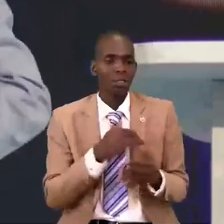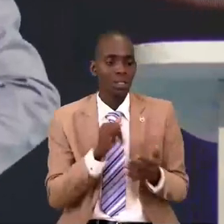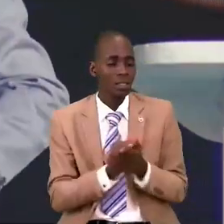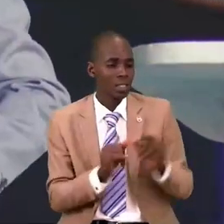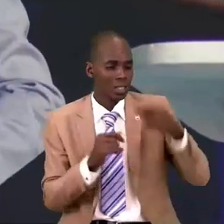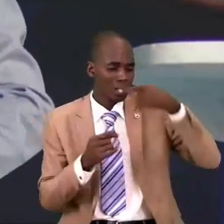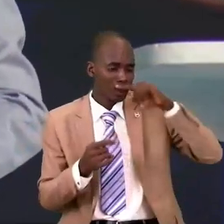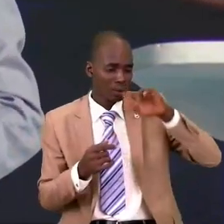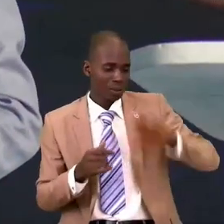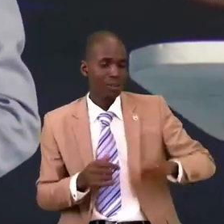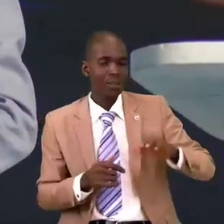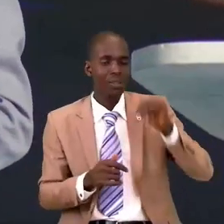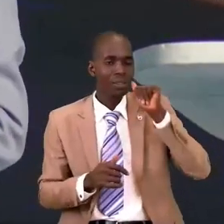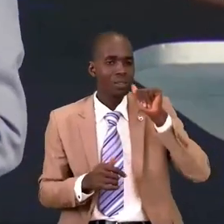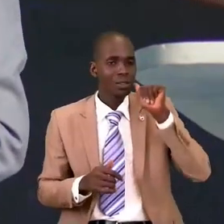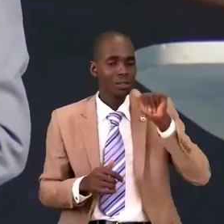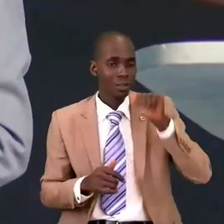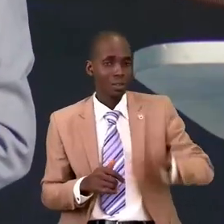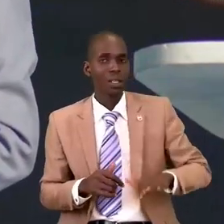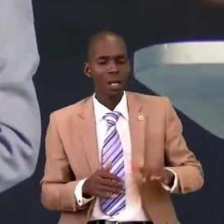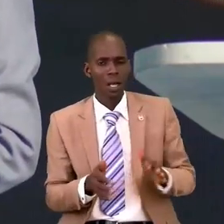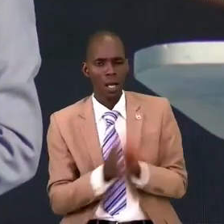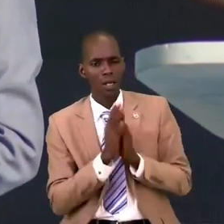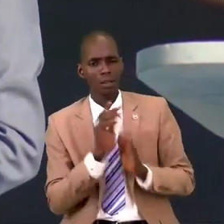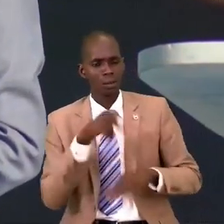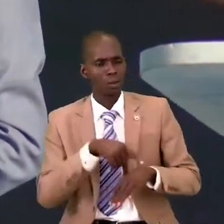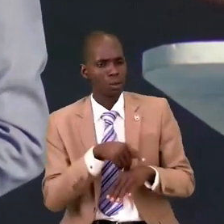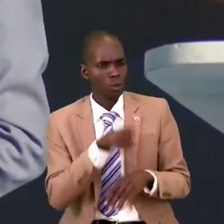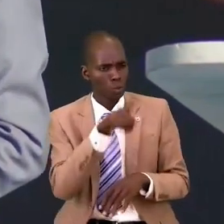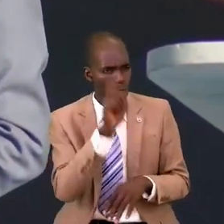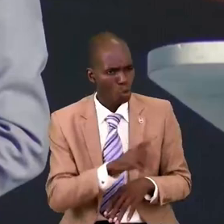Ah, moi je ne l'ai jamais connu cet homme. Hein.